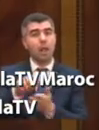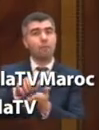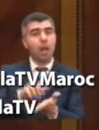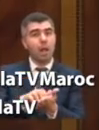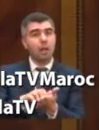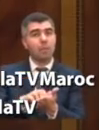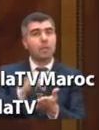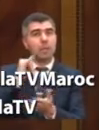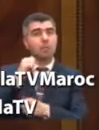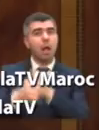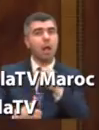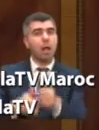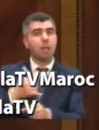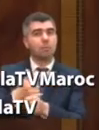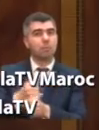كل سنه